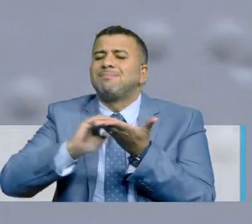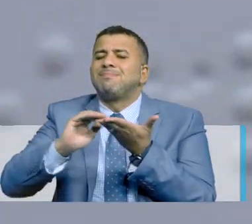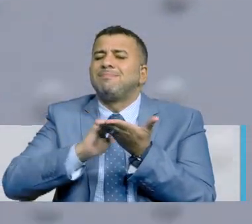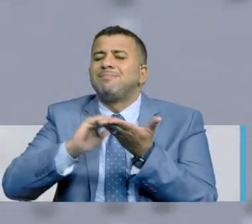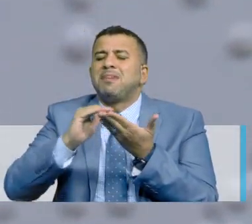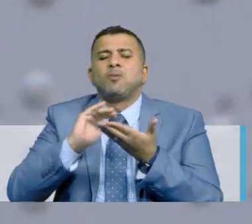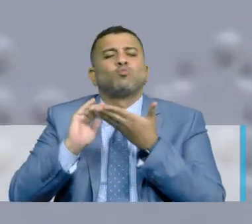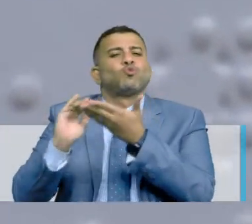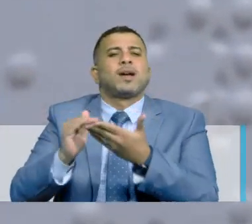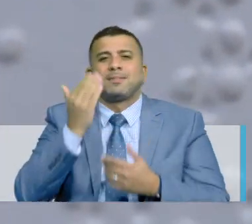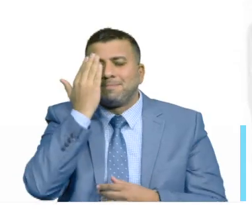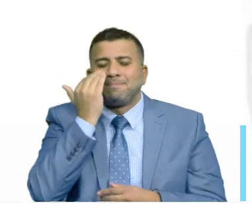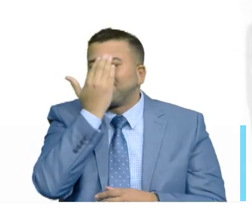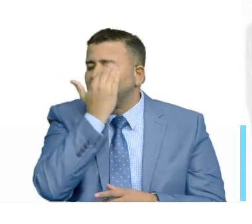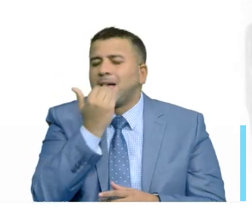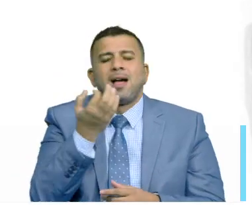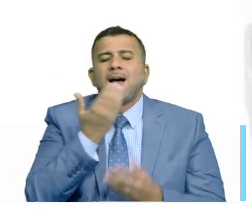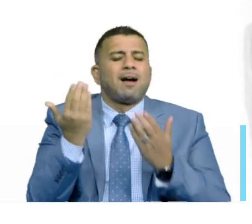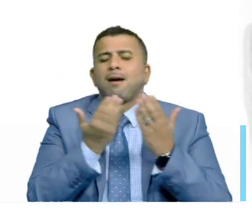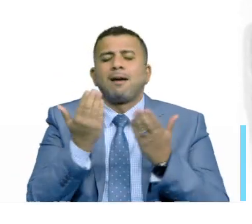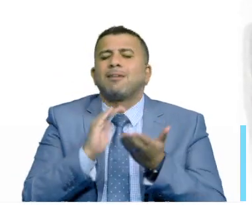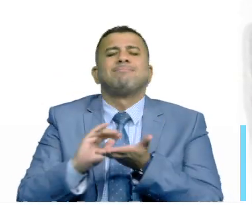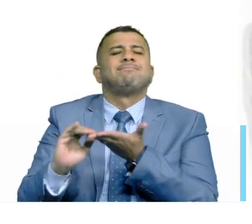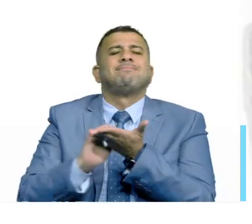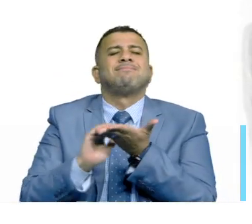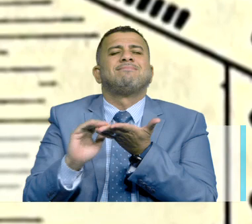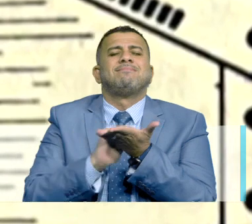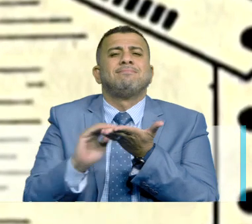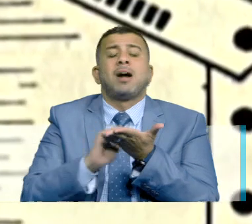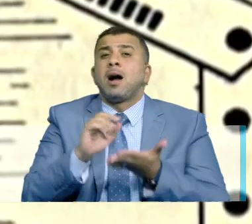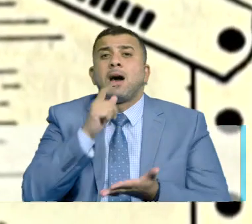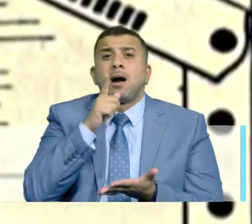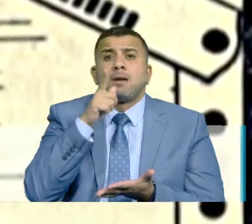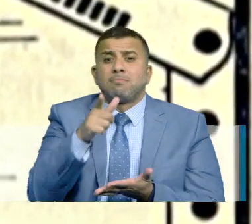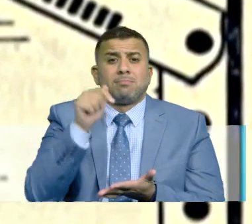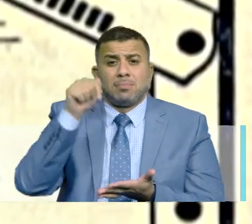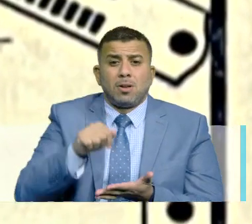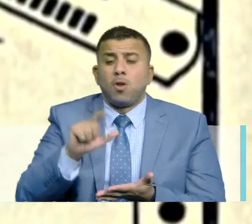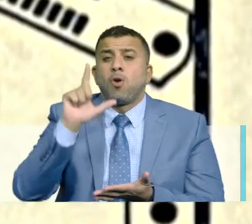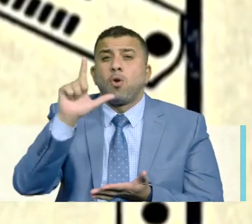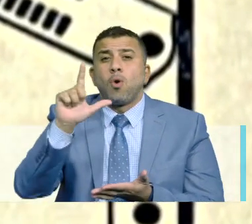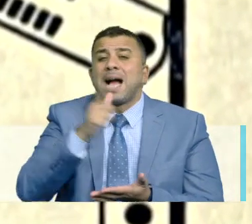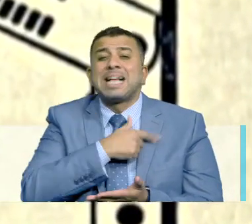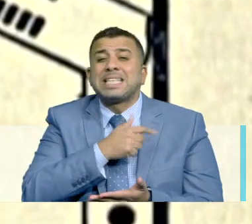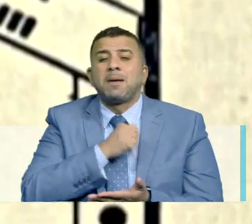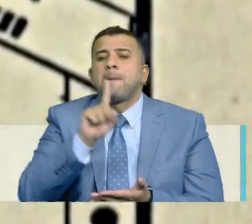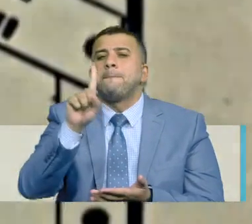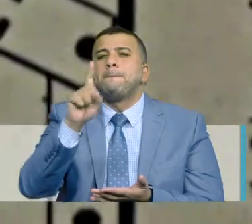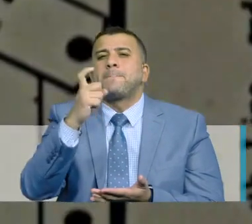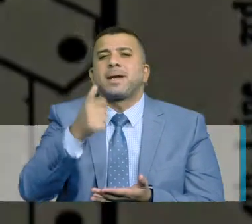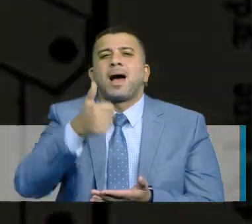المكفوفين على القراءه وهي ما نسب اليه لاحقا فاصبحت لغه برايل